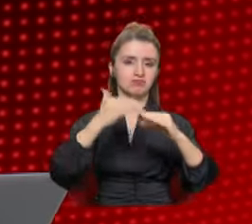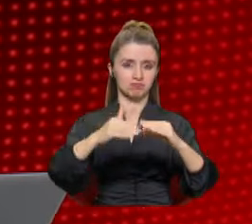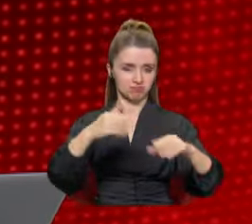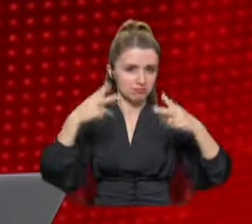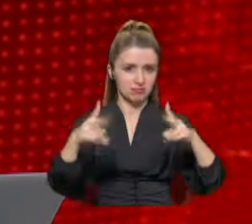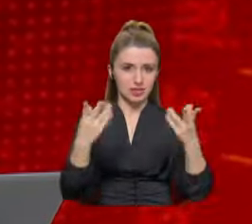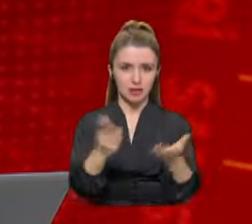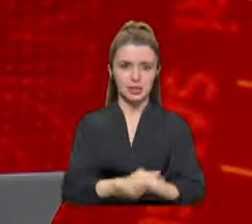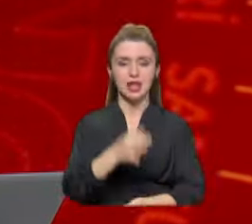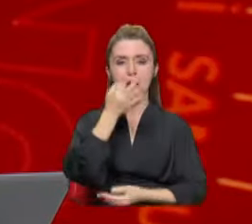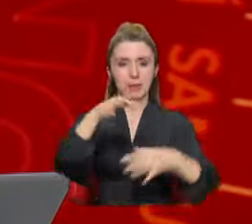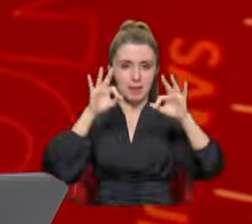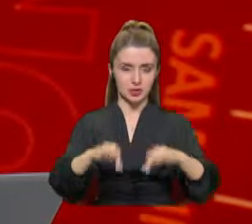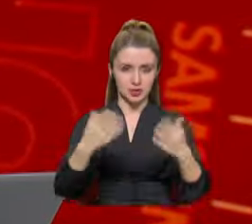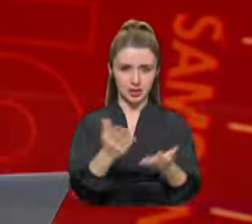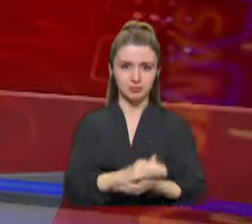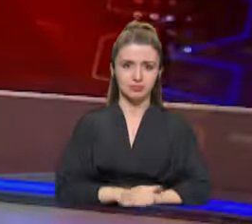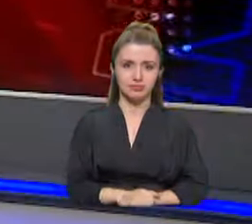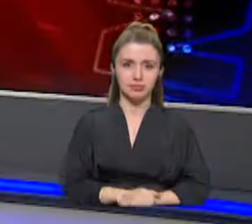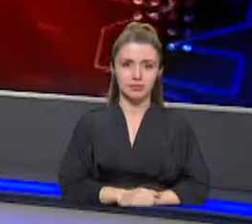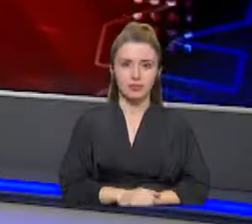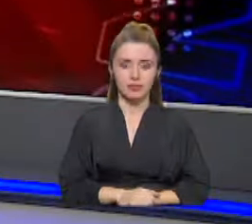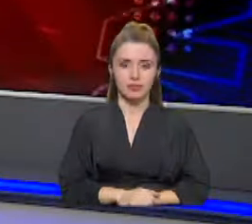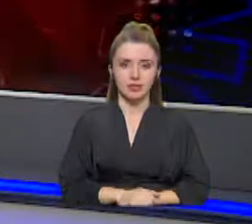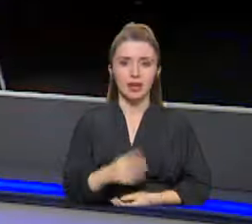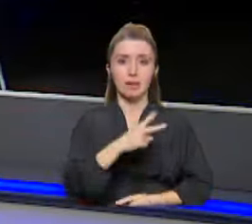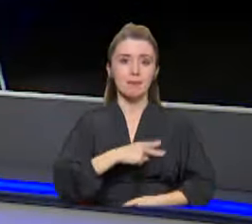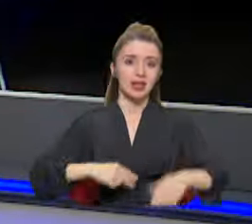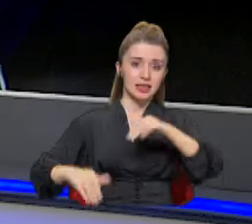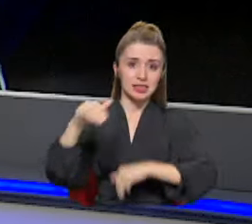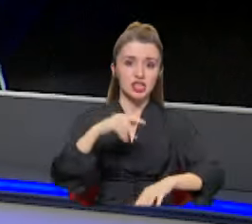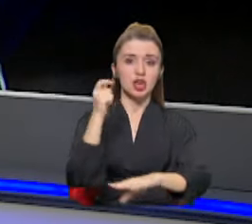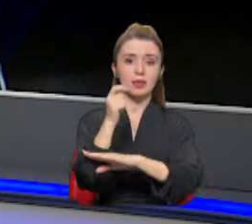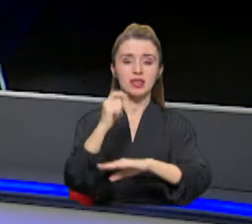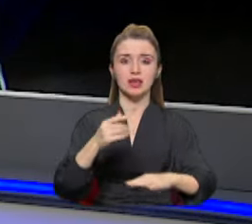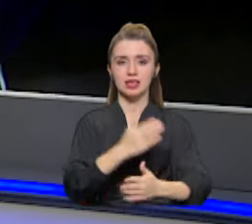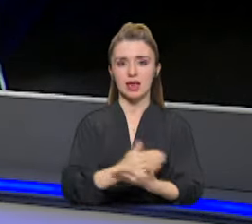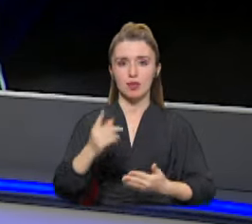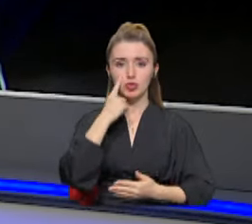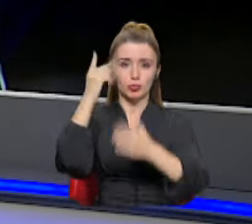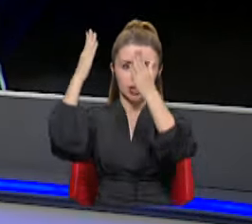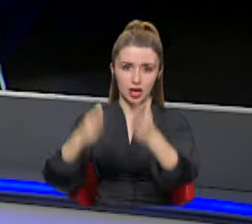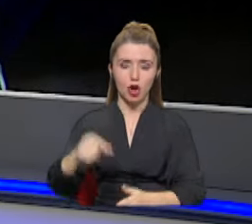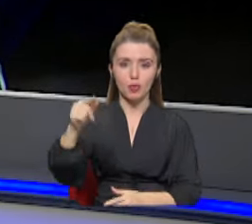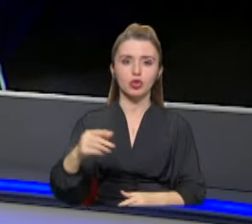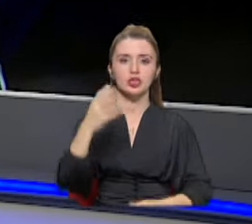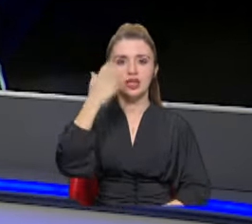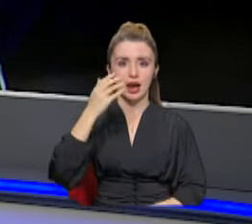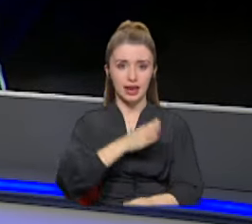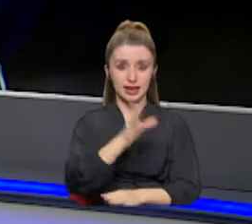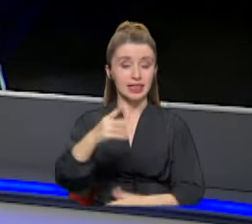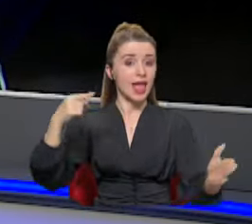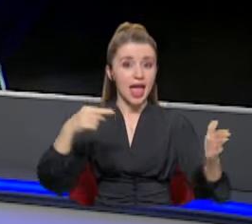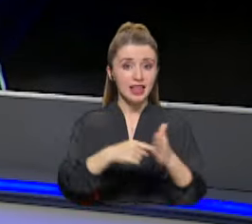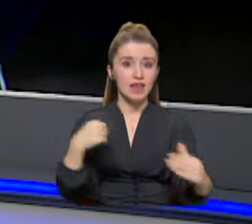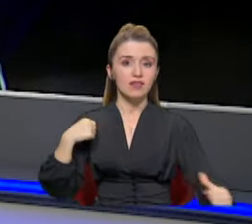sizler de yazabilirsiniz. Hemen başlayalım bültene. Yerel seçim mitinglerini sürdüren Cumhurbaşkanı Erdoğan bugün Sakarya'daydı.